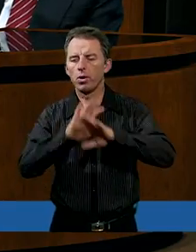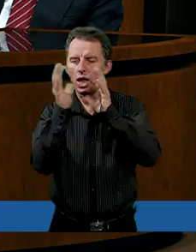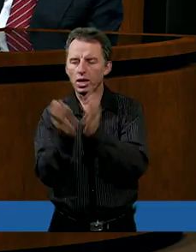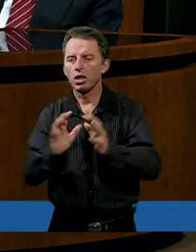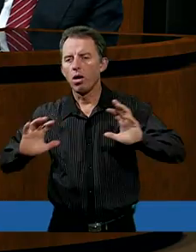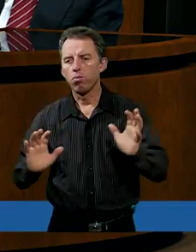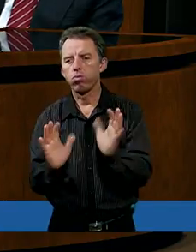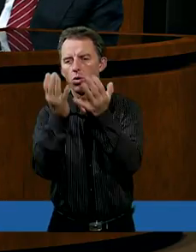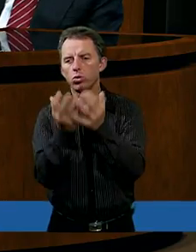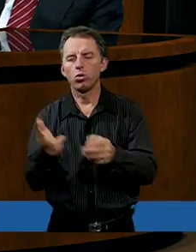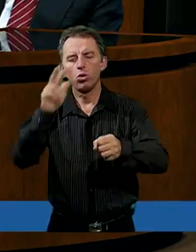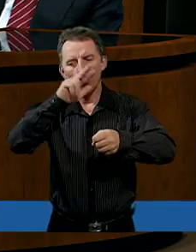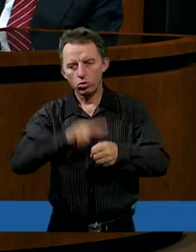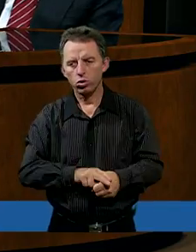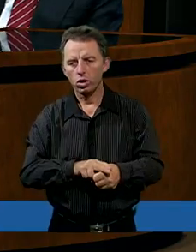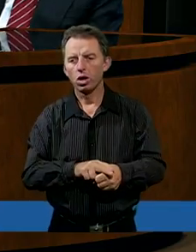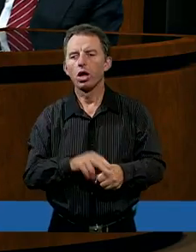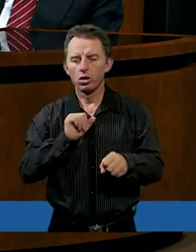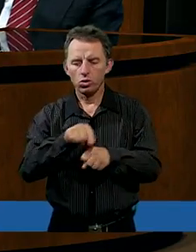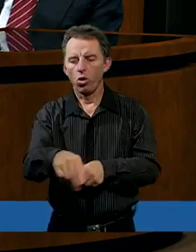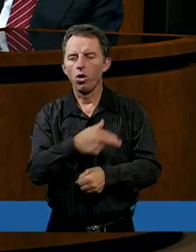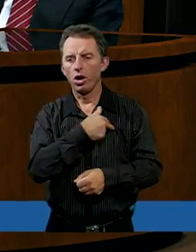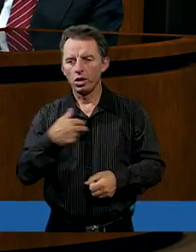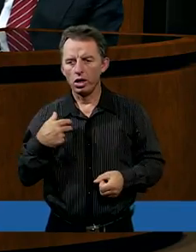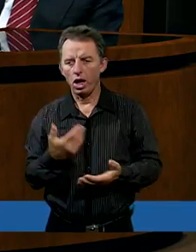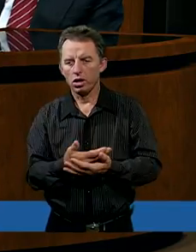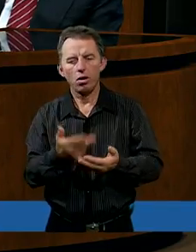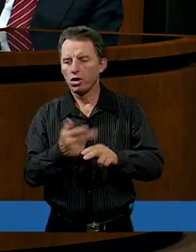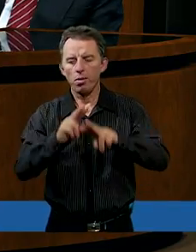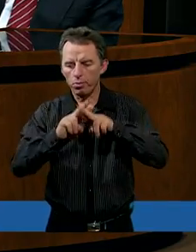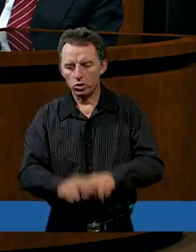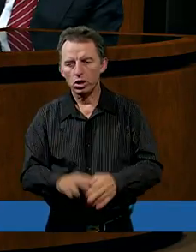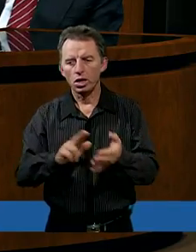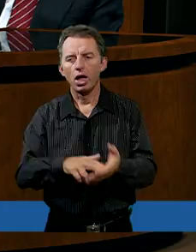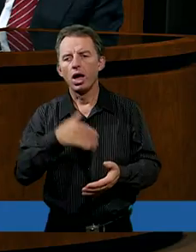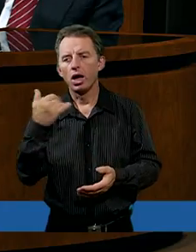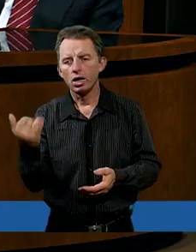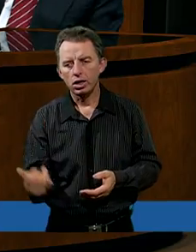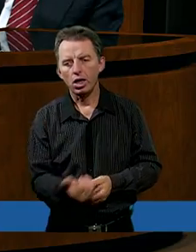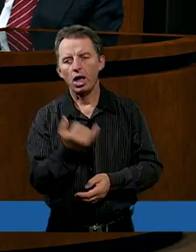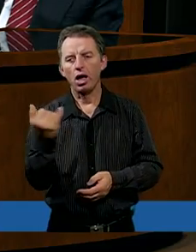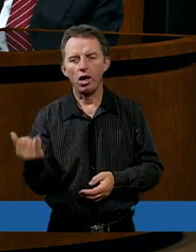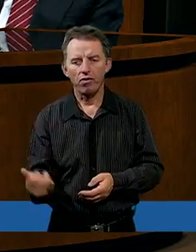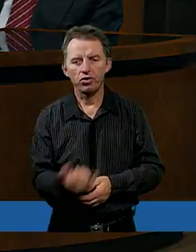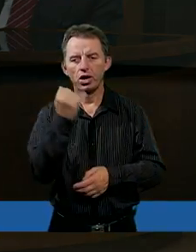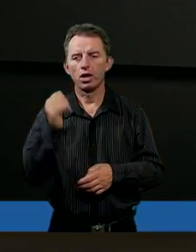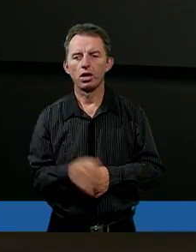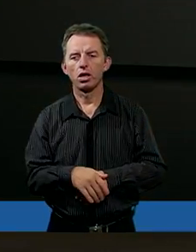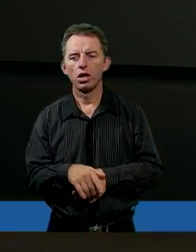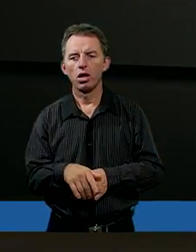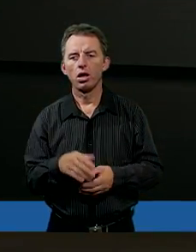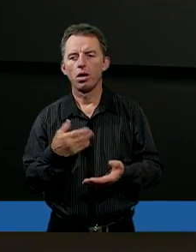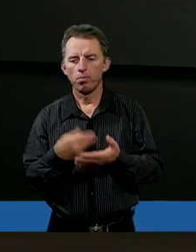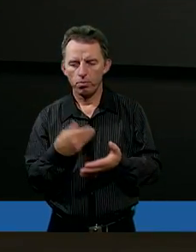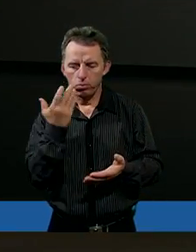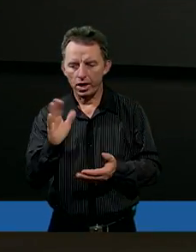buntu, którą jest nasza Ziemia, nie pozostanie na zawsze taką. No ta pokora jest bardzo